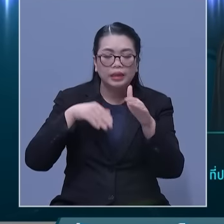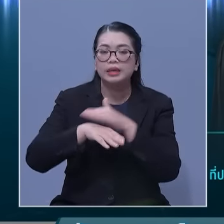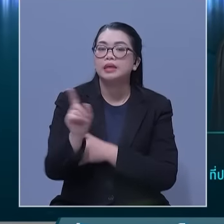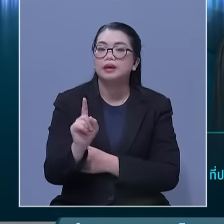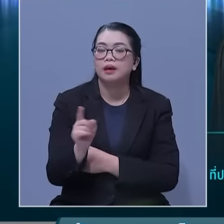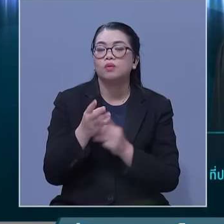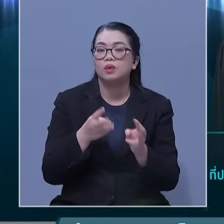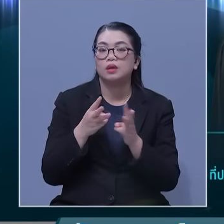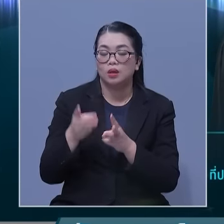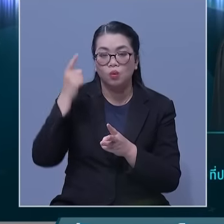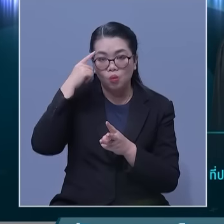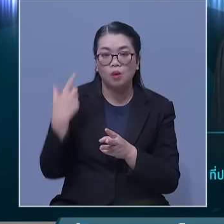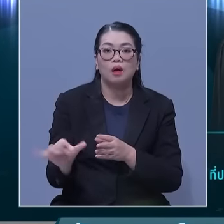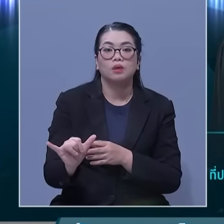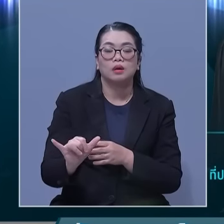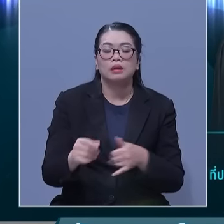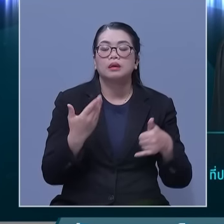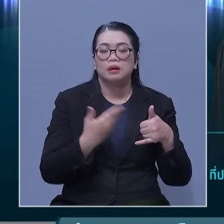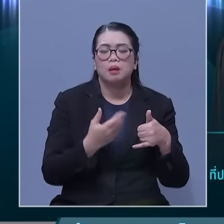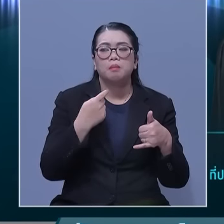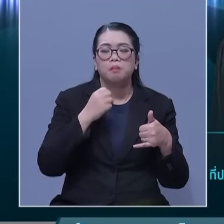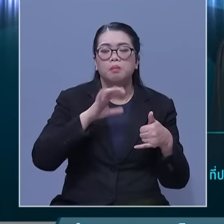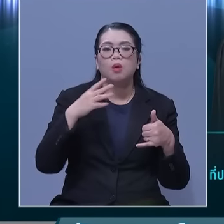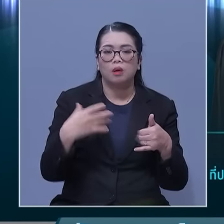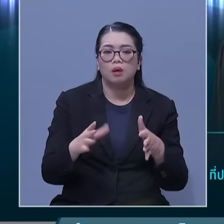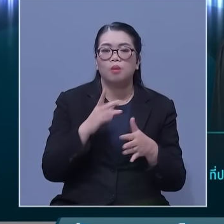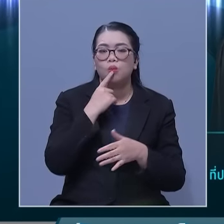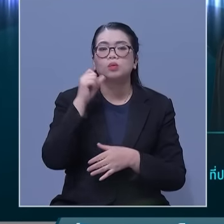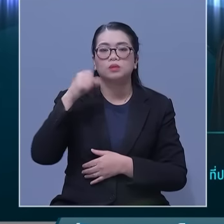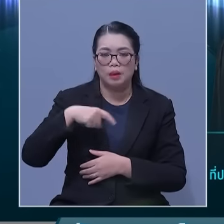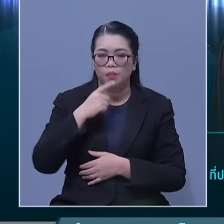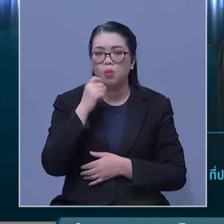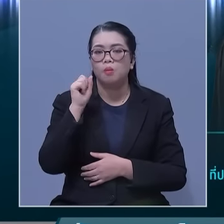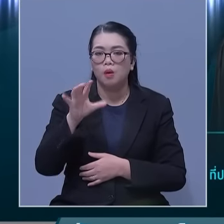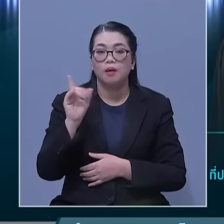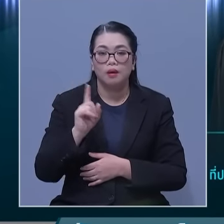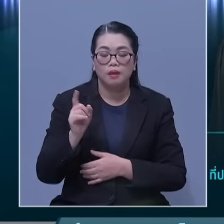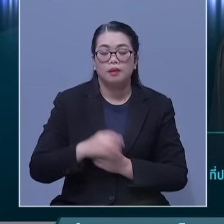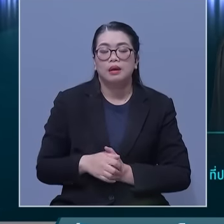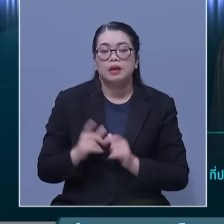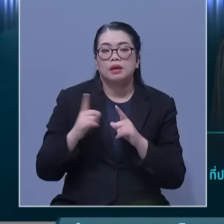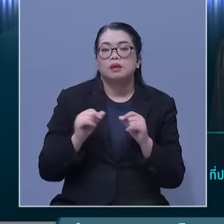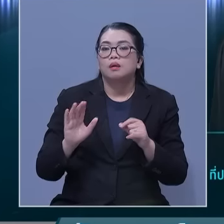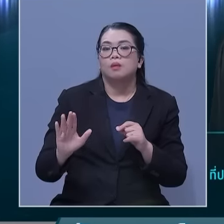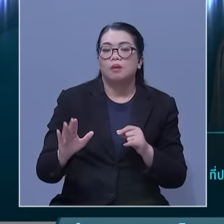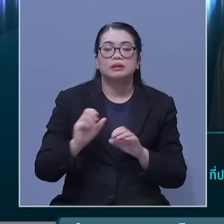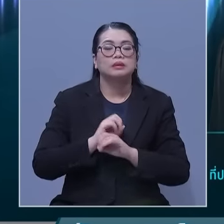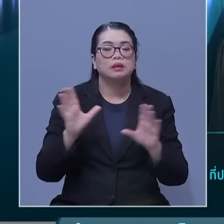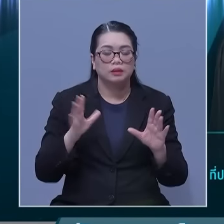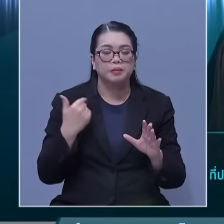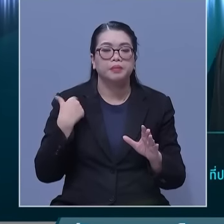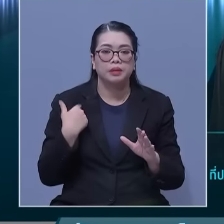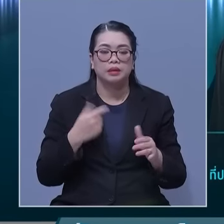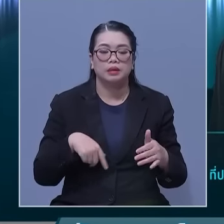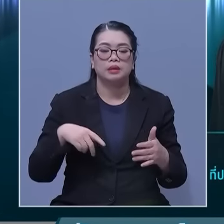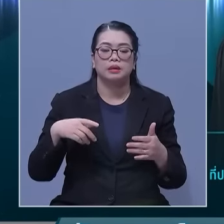ฮะเอ่อเรื่องนี้ท่านทวีก็ได้ให้อนุภาษไปแล้วนะครับผมก็พูดซ้ำว่าเอ่อเป็นเรื่องที่ชัดเจนว่า